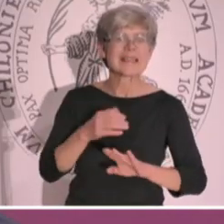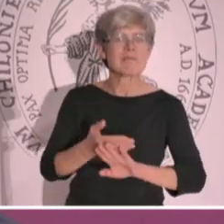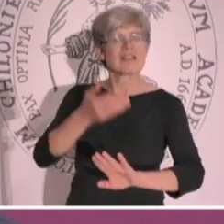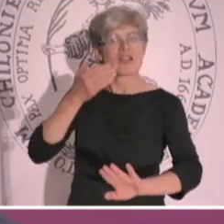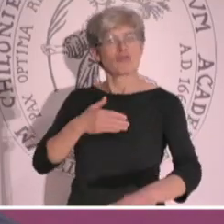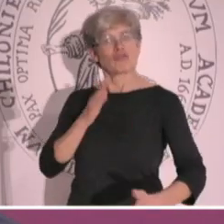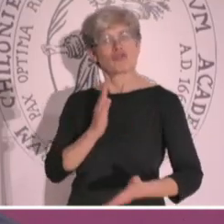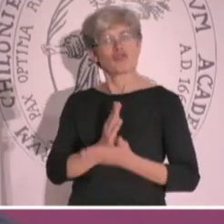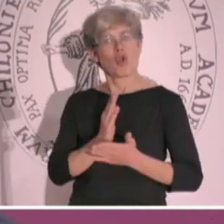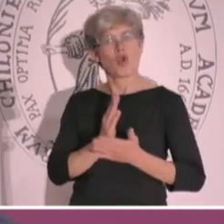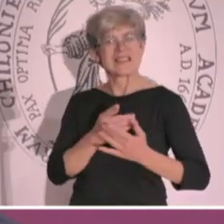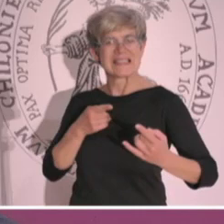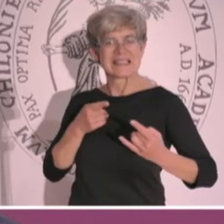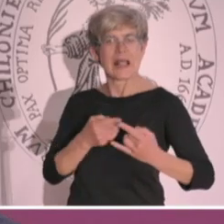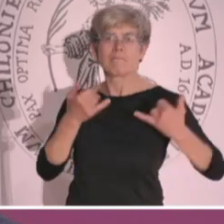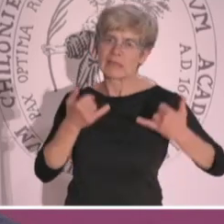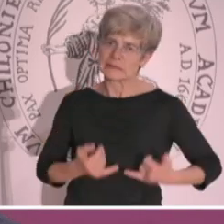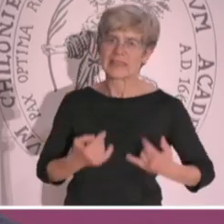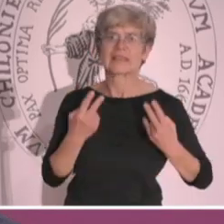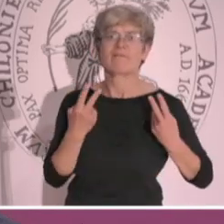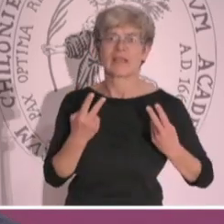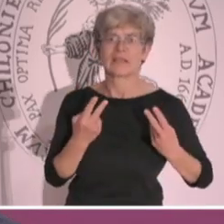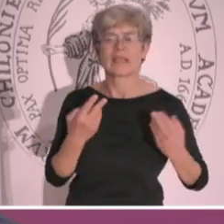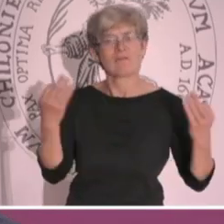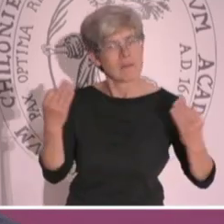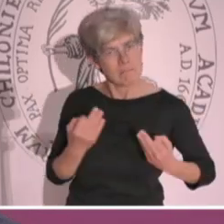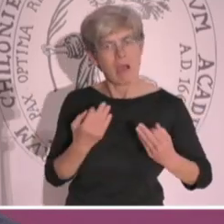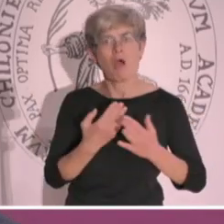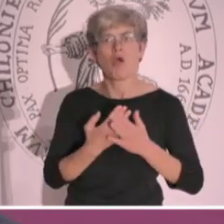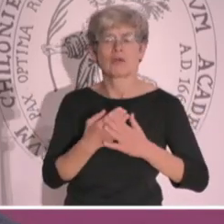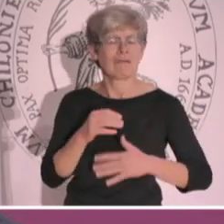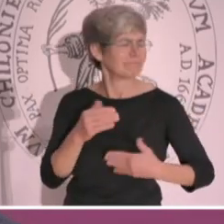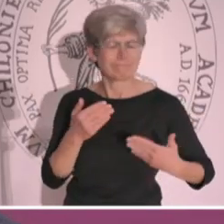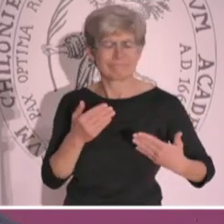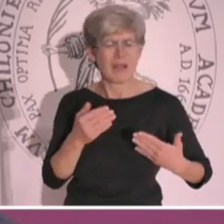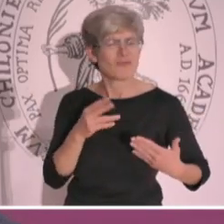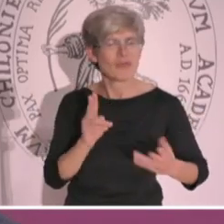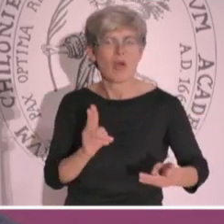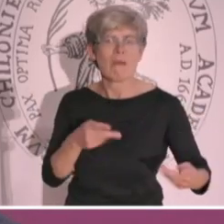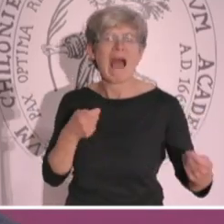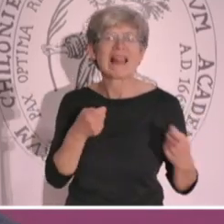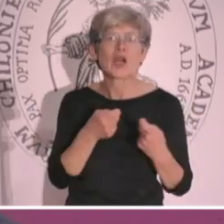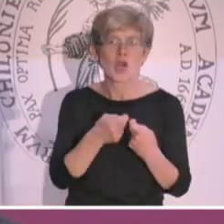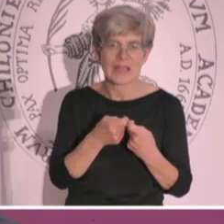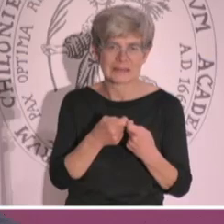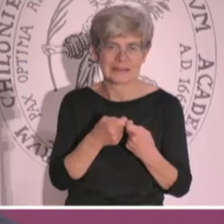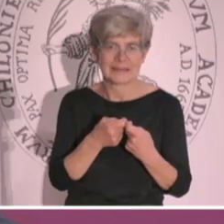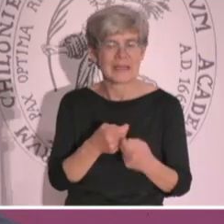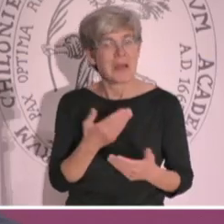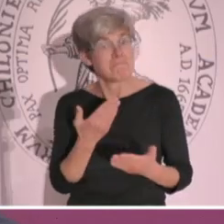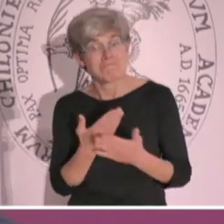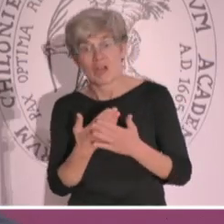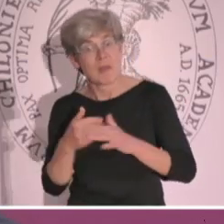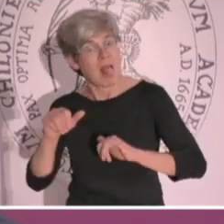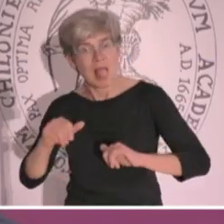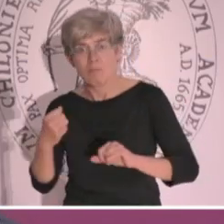Präsenz. Wir brauchen sozusagen das tägliche Miteinander. Gerade habe ich schon erwähnt, die Laborarbeit, die geht zu Hause